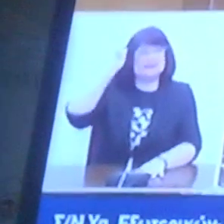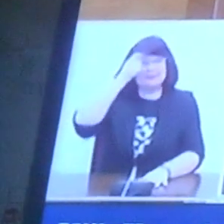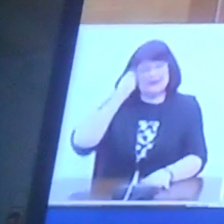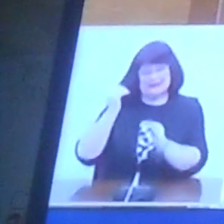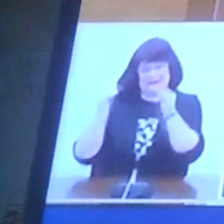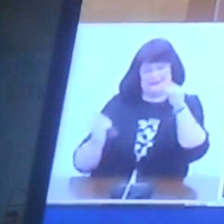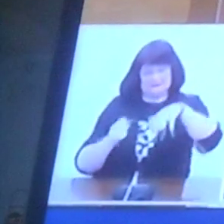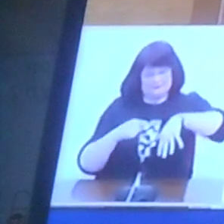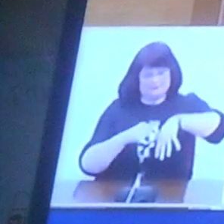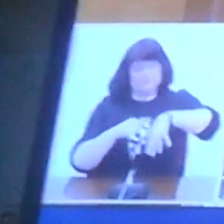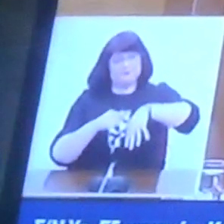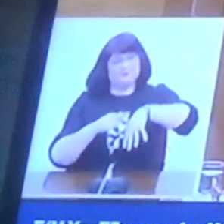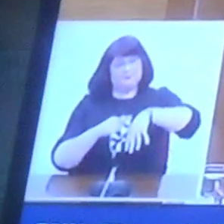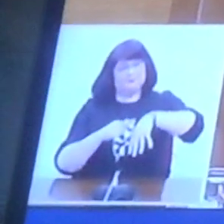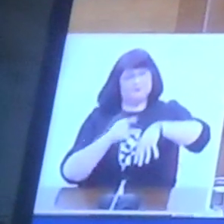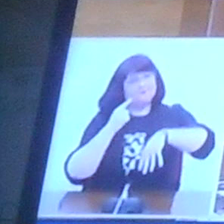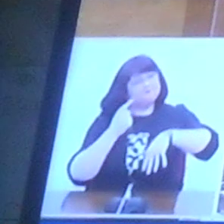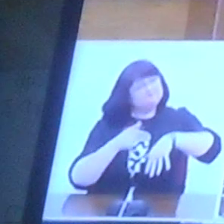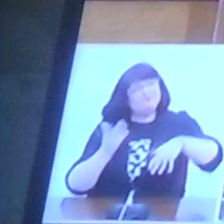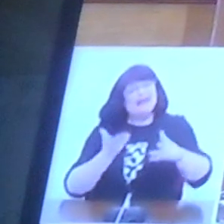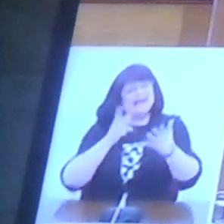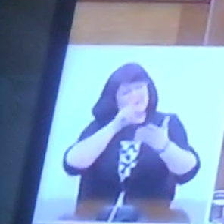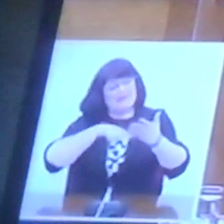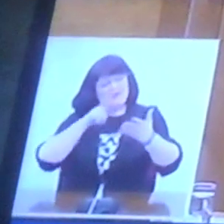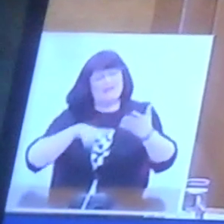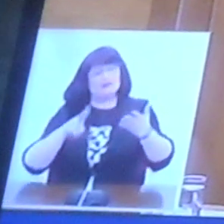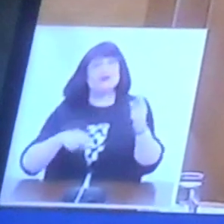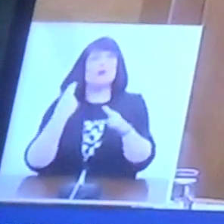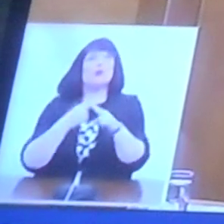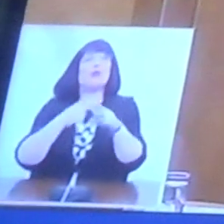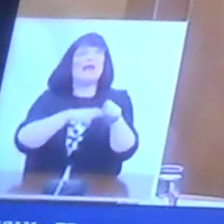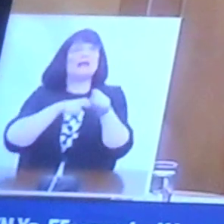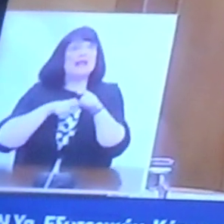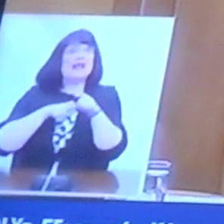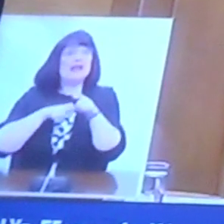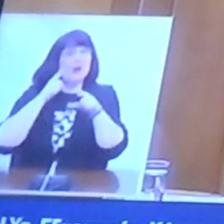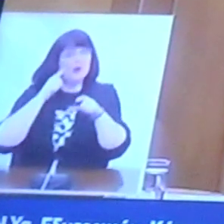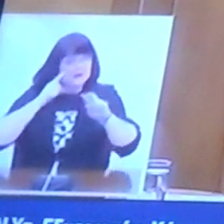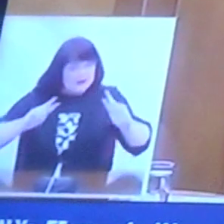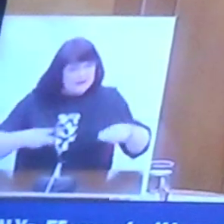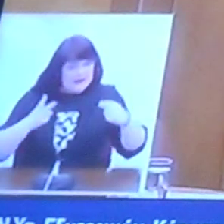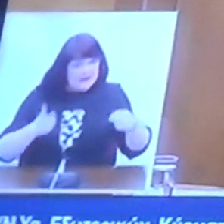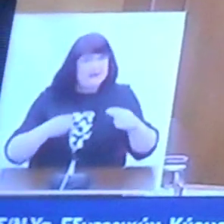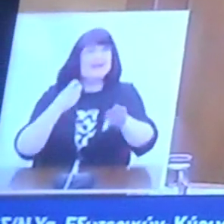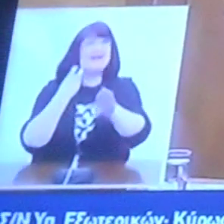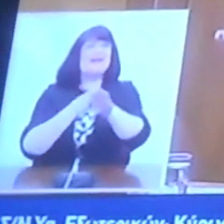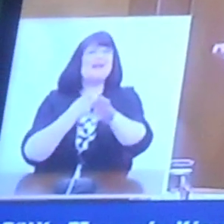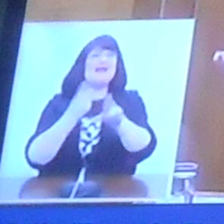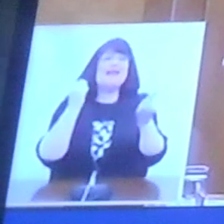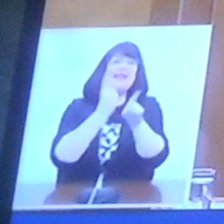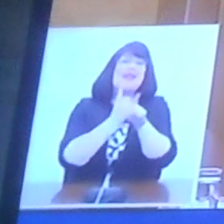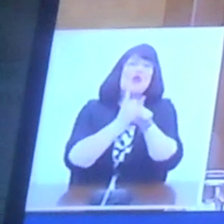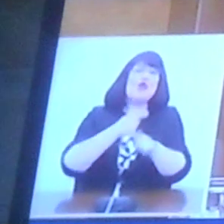υπάρχει εδώ. Ανακοίνωση μεγάλης εταιρείας ότι βρέθηκε ορυκτό γερμάνιο σε τεράστια